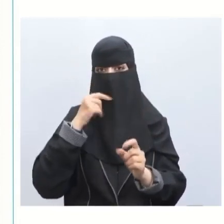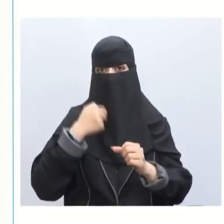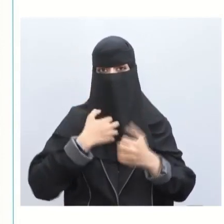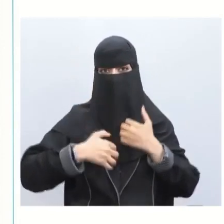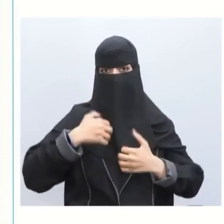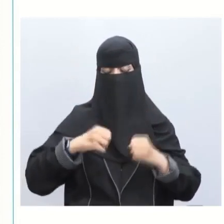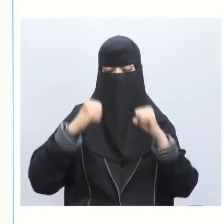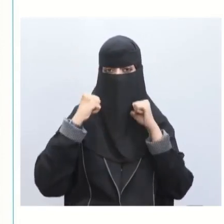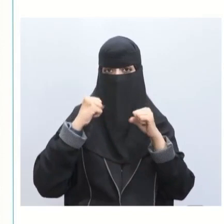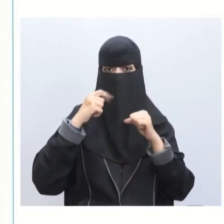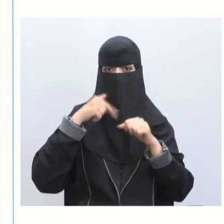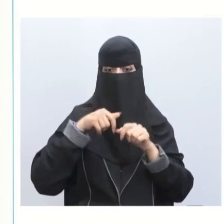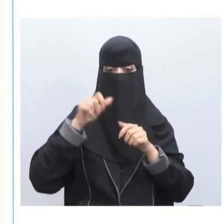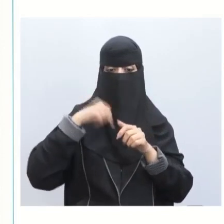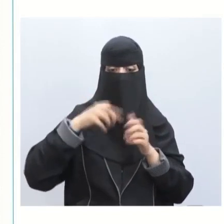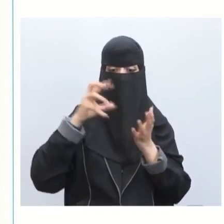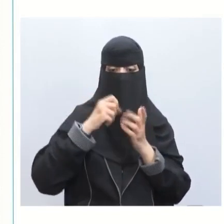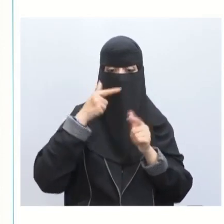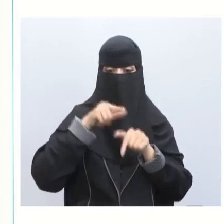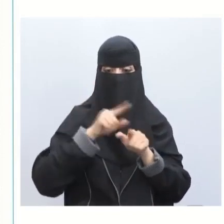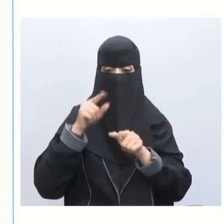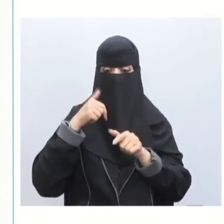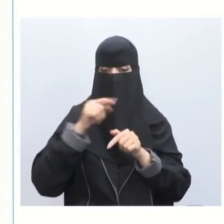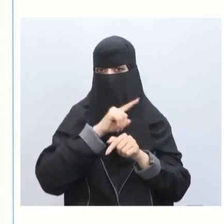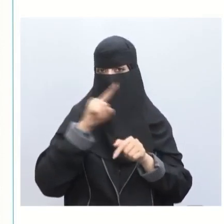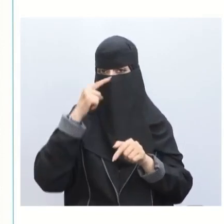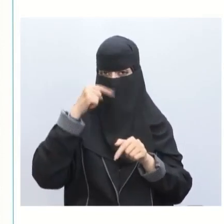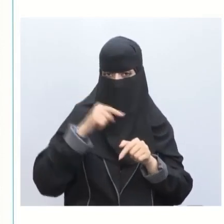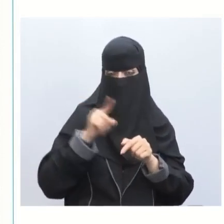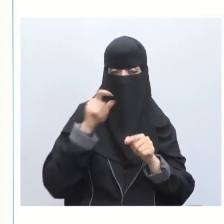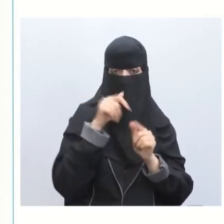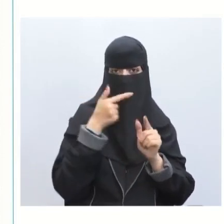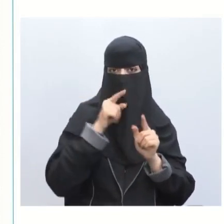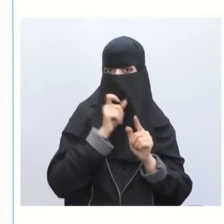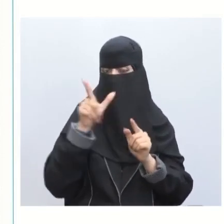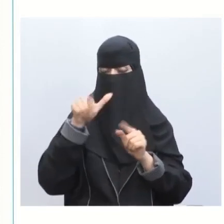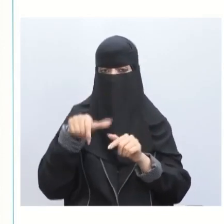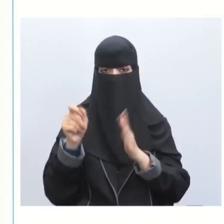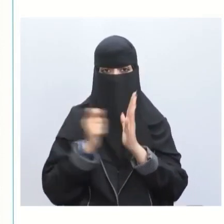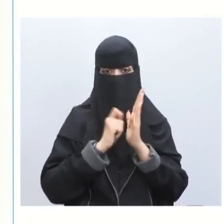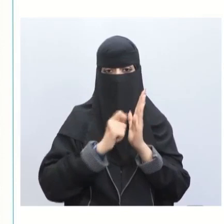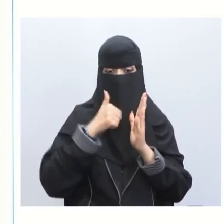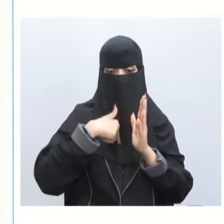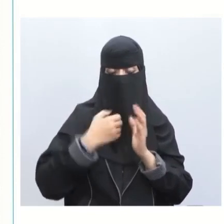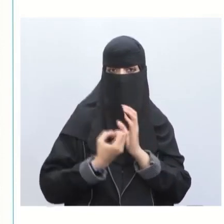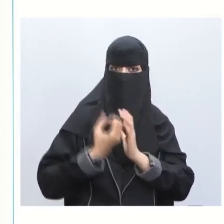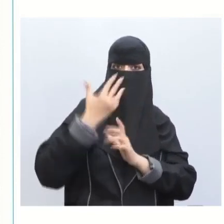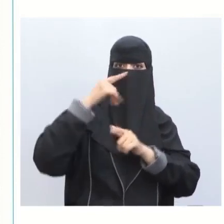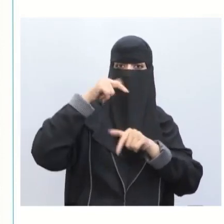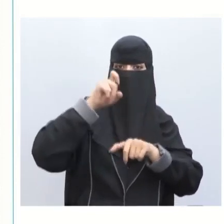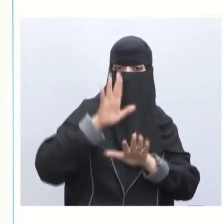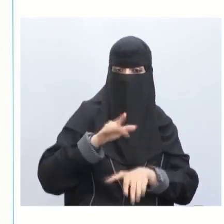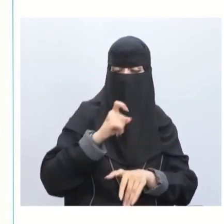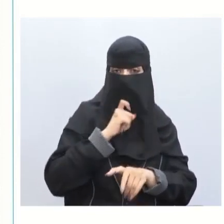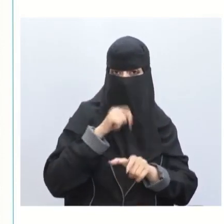بالقوه والسلطه عدم التنازل امام المتنمر وعدم اظهار الضعف